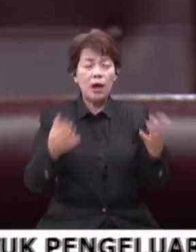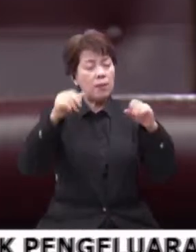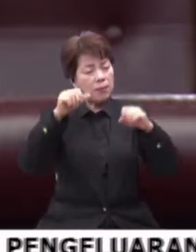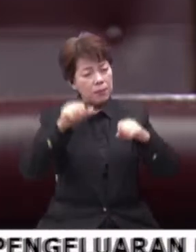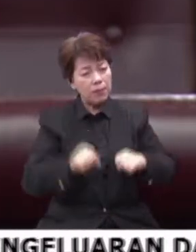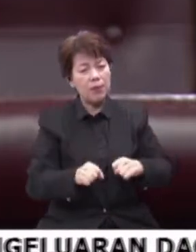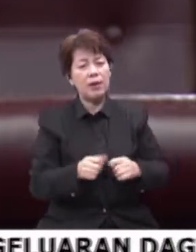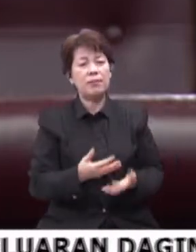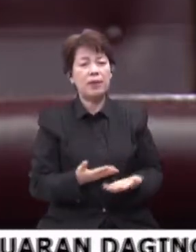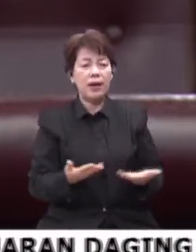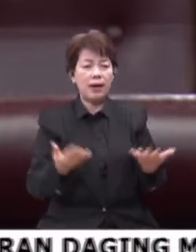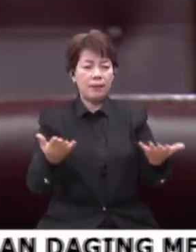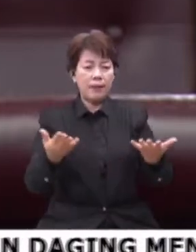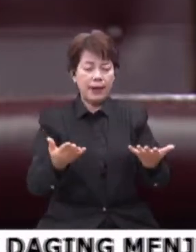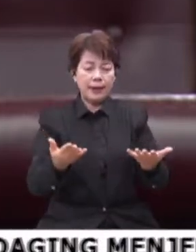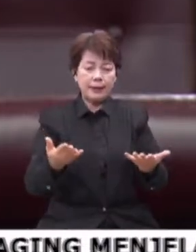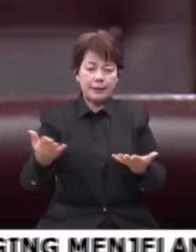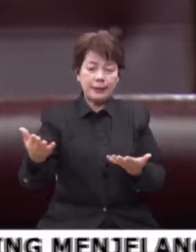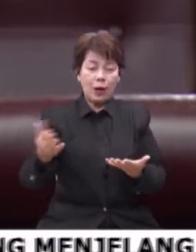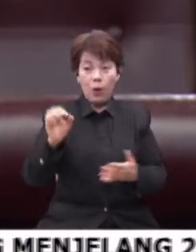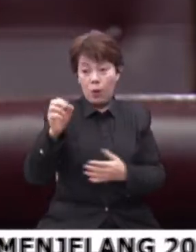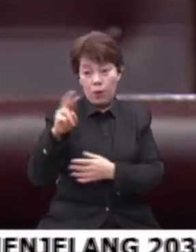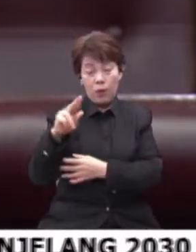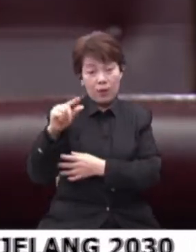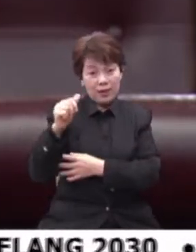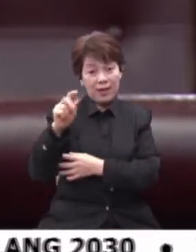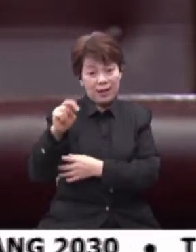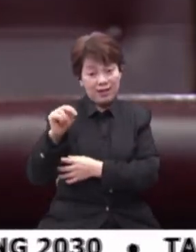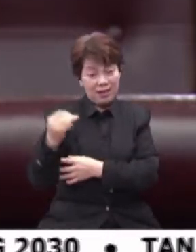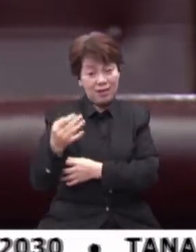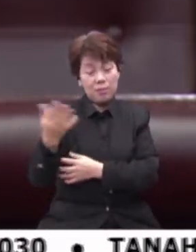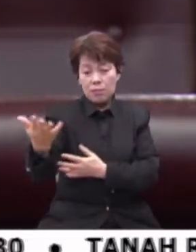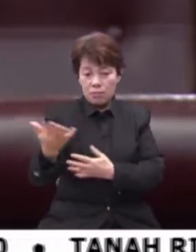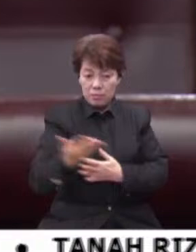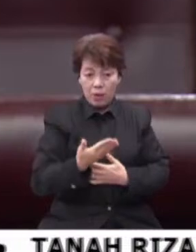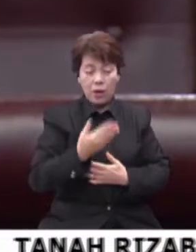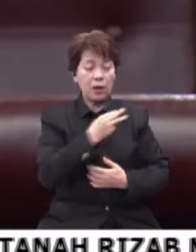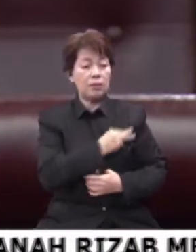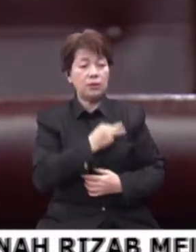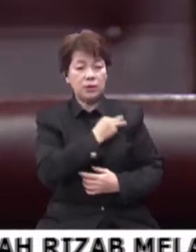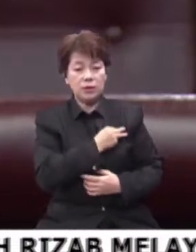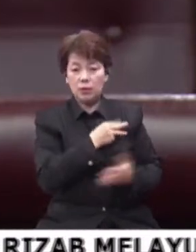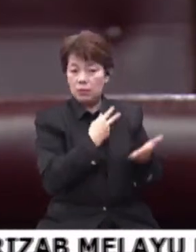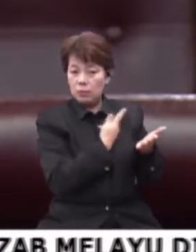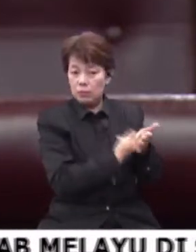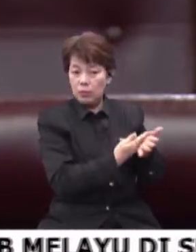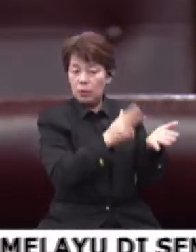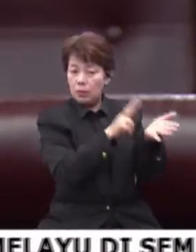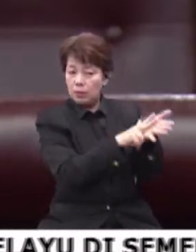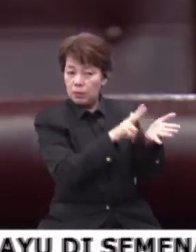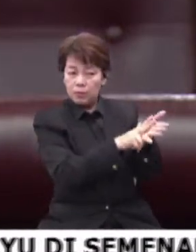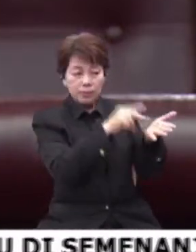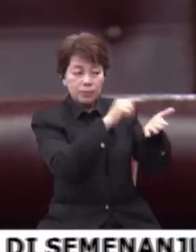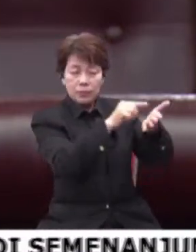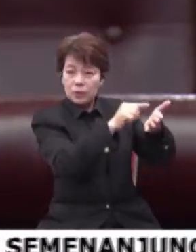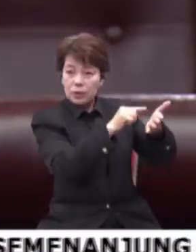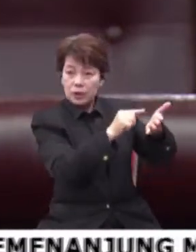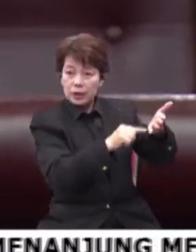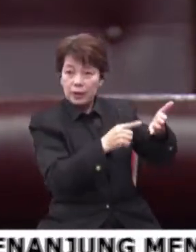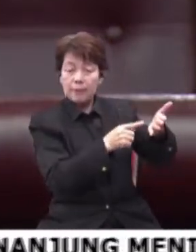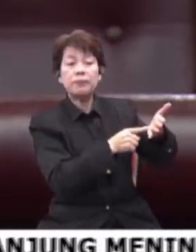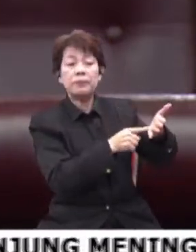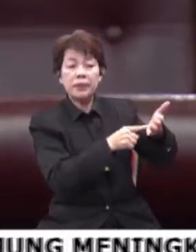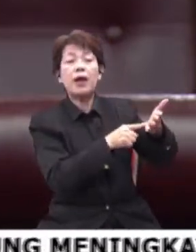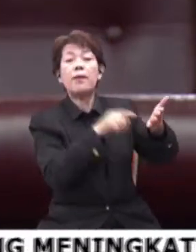bawa bahan yang disebut Kementerian dan ada pegawai kita akan buat pemeriksaan sama